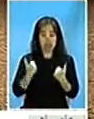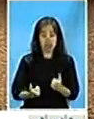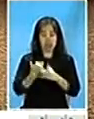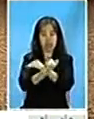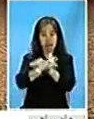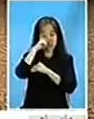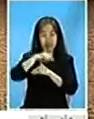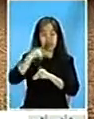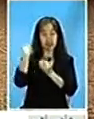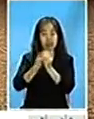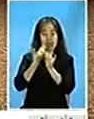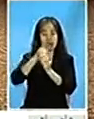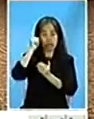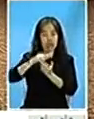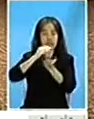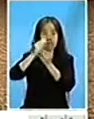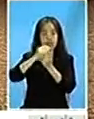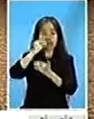ระ